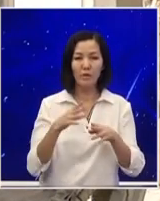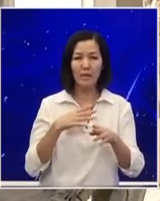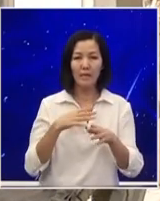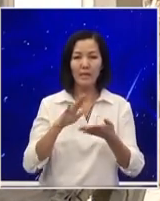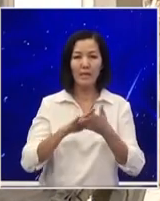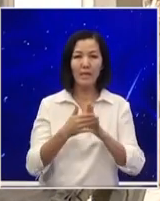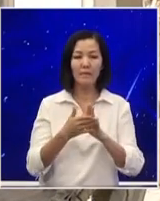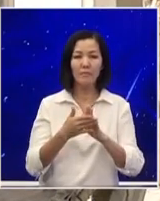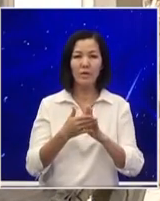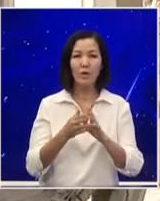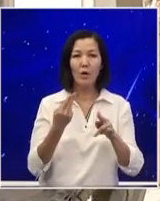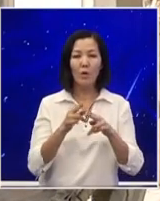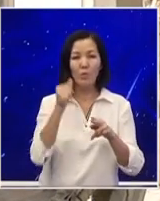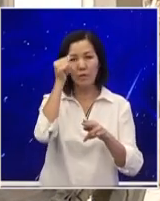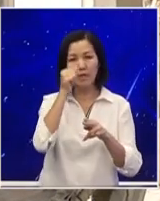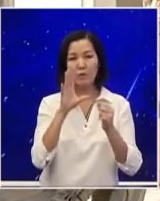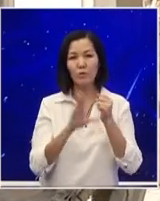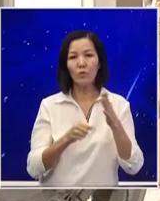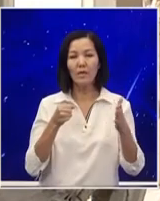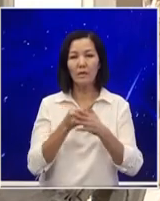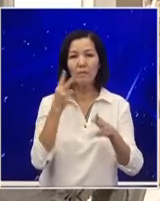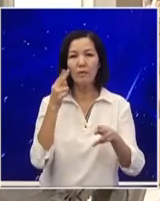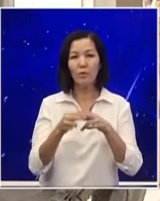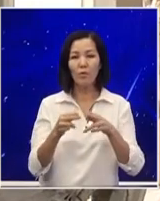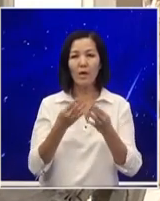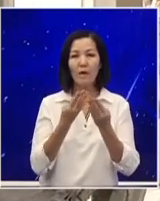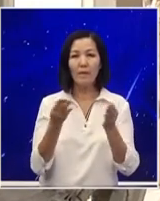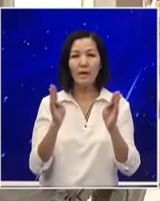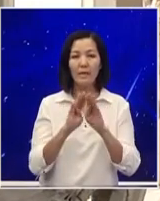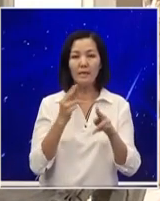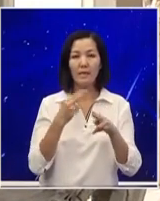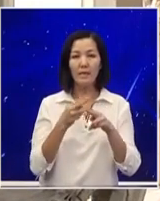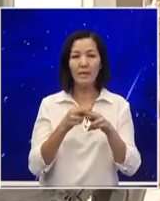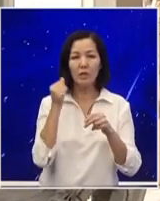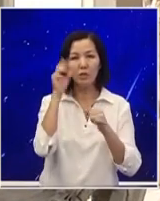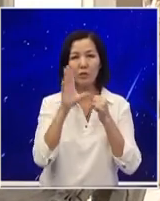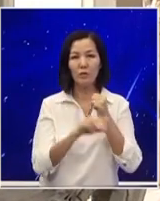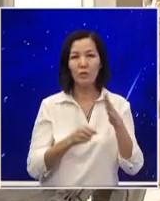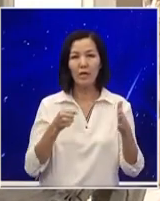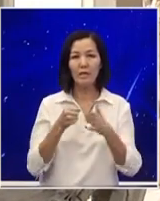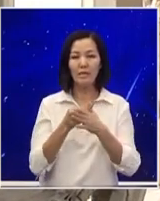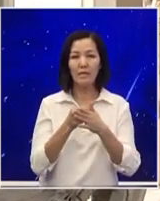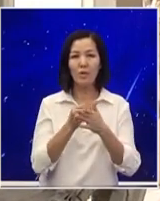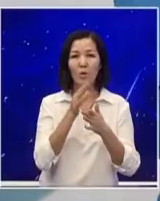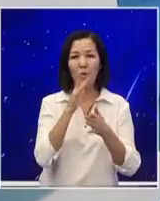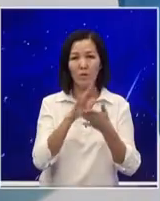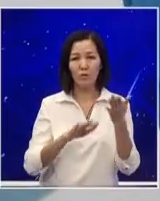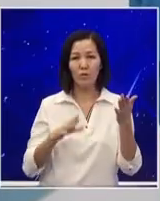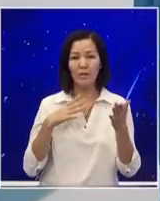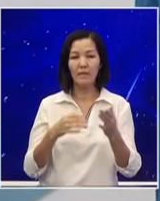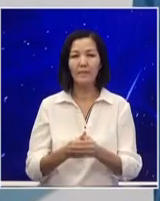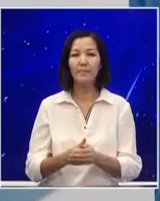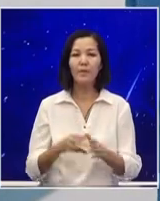келісім шарт бойынша осы айдың соңында бітуі тиіс еді. Бірақ пандемияға байланысты жыл соңына дейін мерзімді ұзарттық.